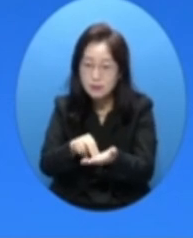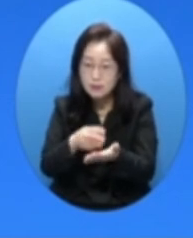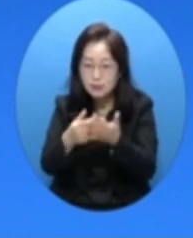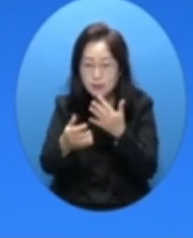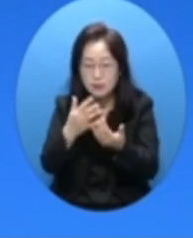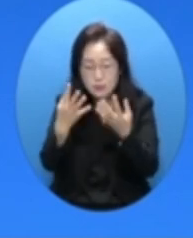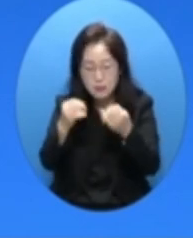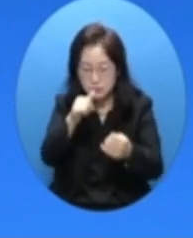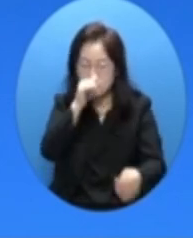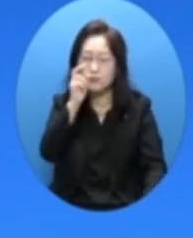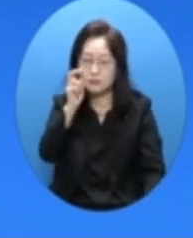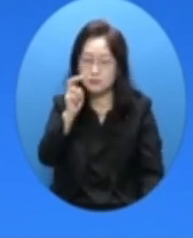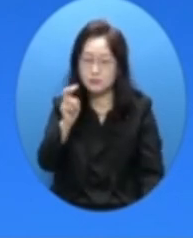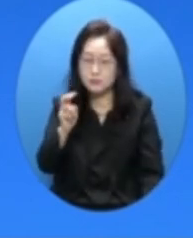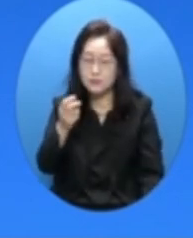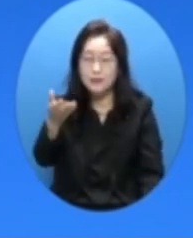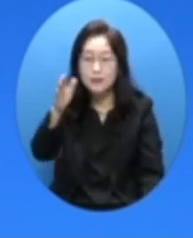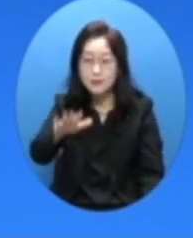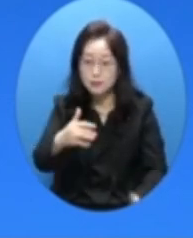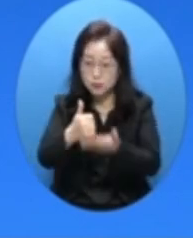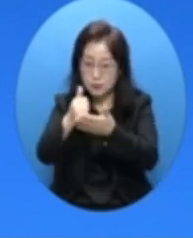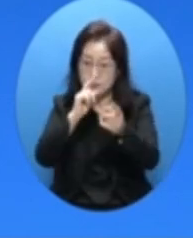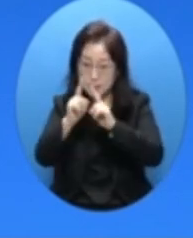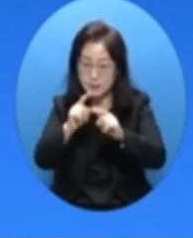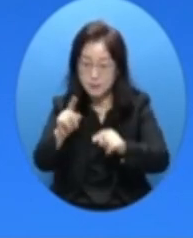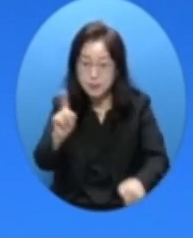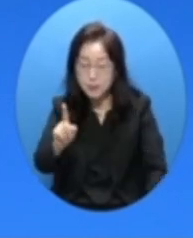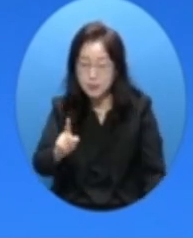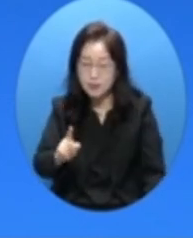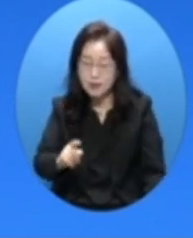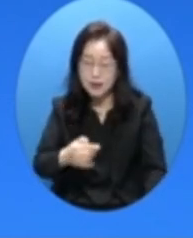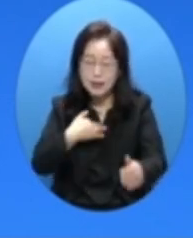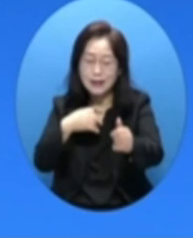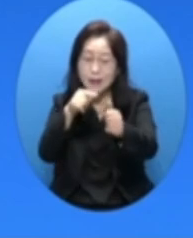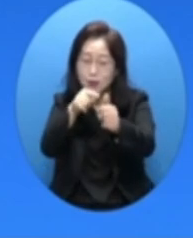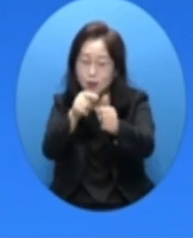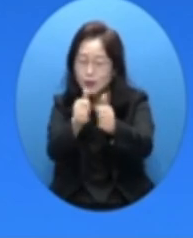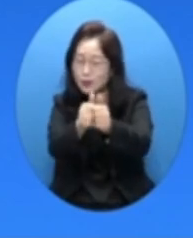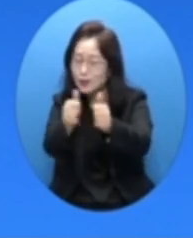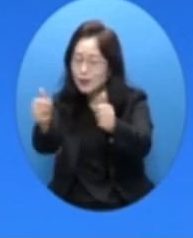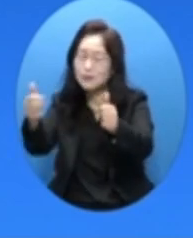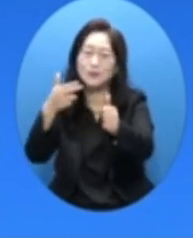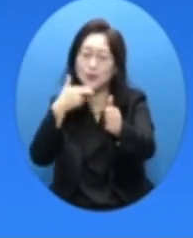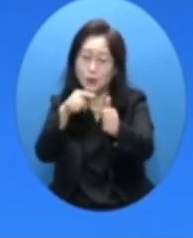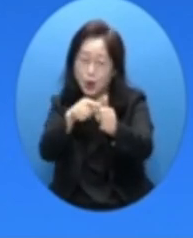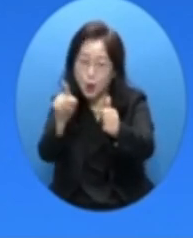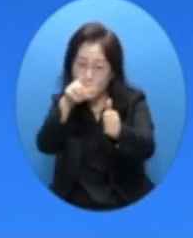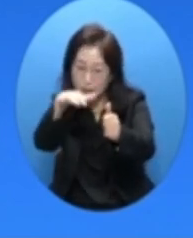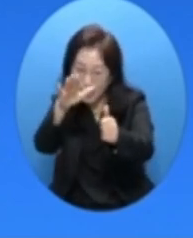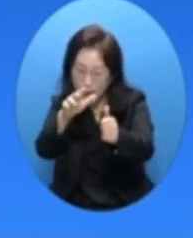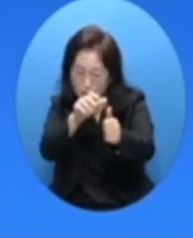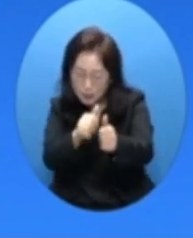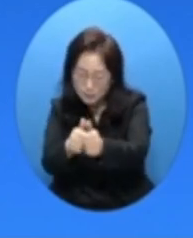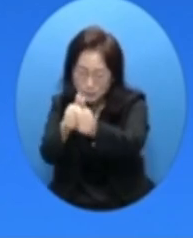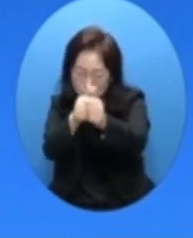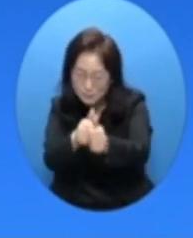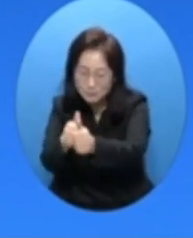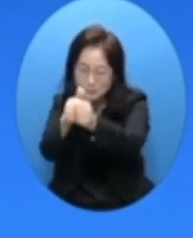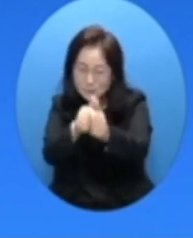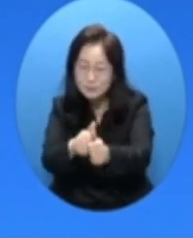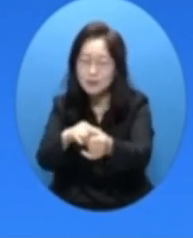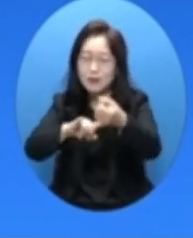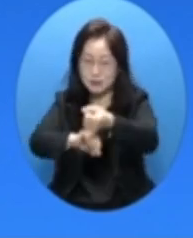경험을 한 사람이 많이 있을 것입니다 그러나 주님 말씀하십니다 나는 너를 떠나지 아니하리라 내가 어디로 가든지 내가 너와 함께